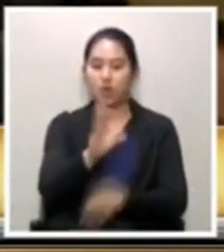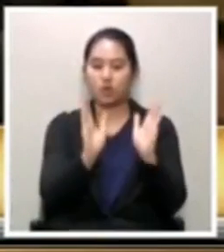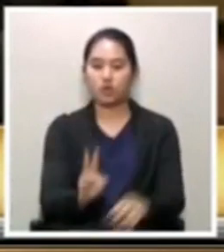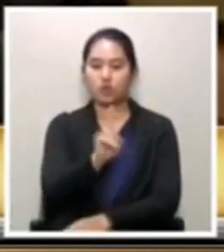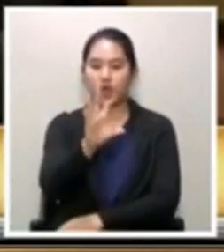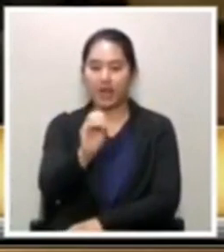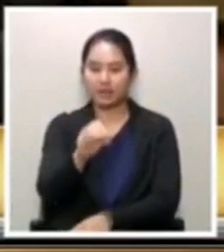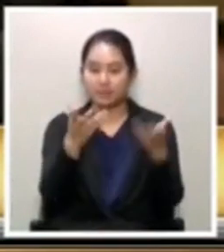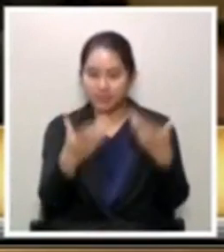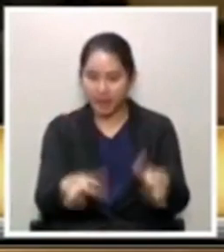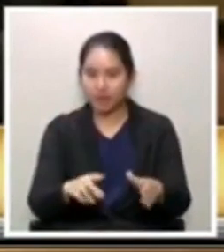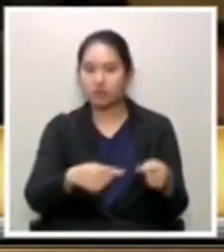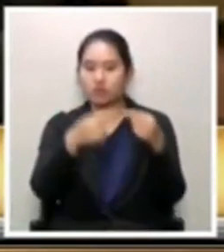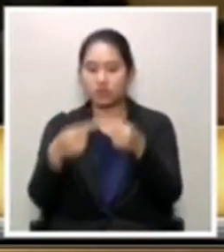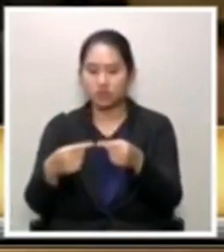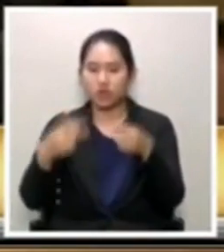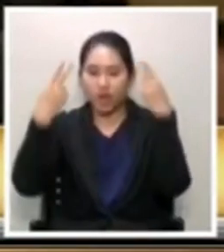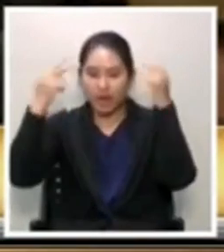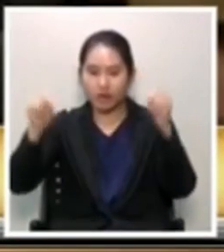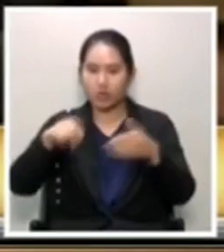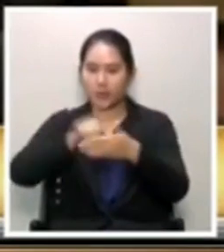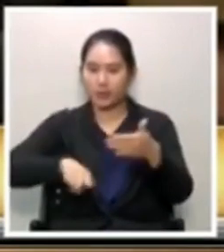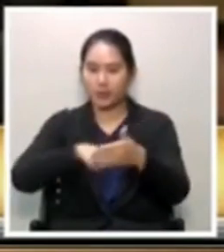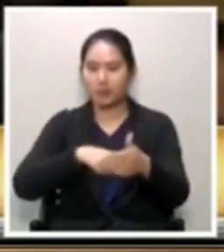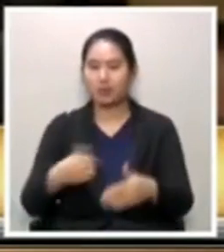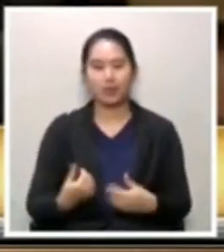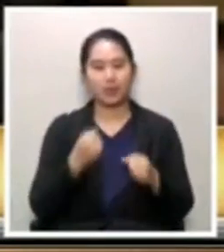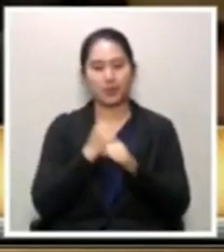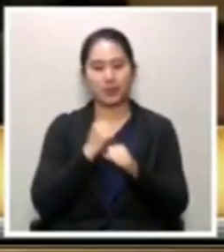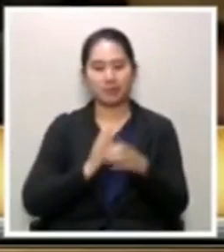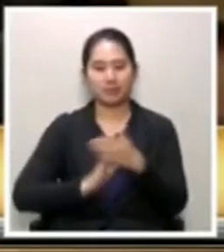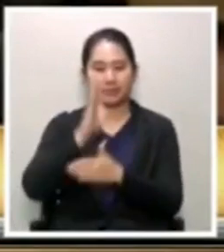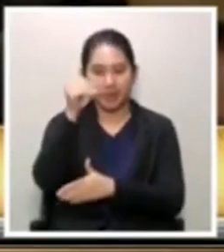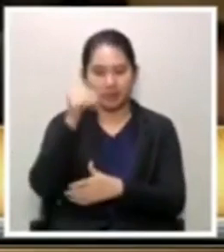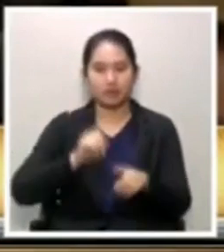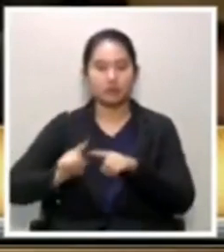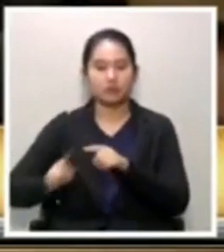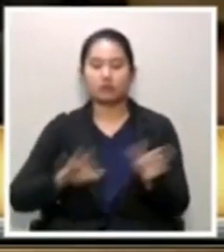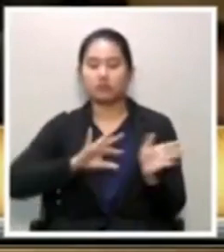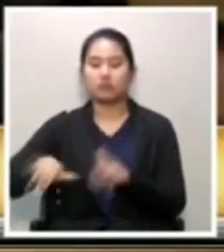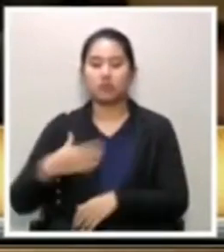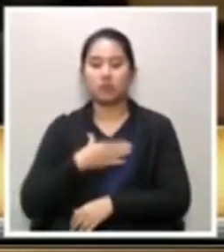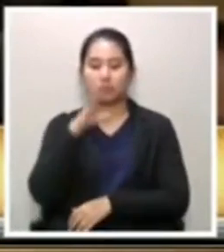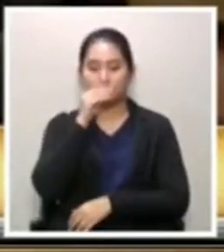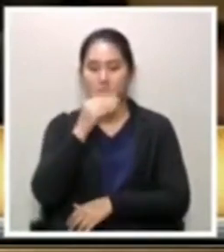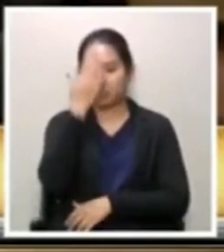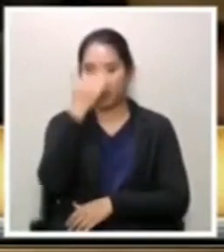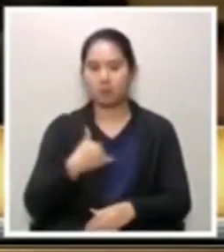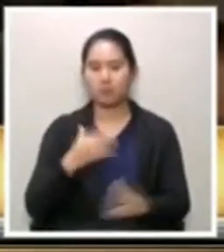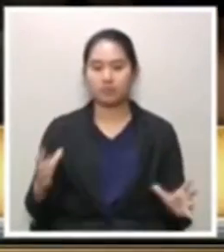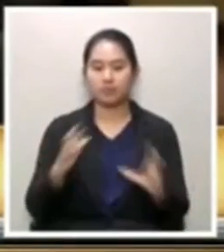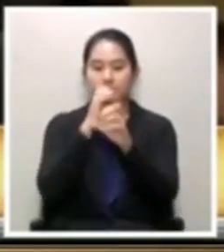ให้มาโหวตนายกรัฐมนตรีแล้วก็พูดอารมณ์ด้วยความดีใจอย่างยิ่งว่าทําสําเร็จนะครับผมพูดมาทั้งหมดเพื่ออะไรครับเพื่อจะมาสู่บทสรุปตรงนี้ครับท่านประธ